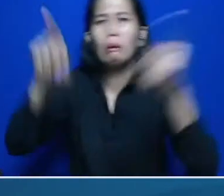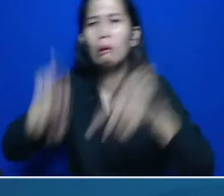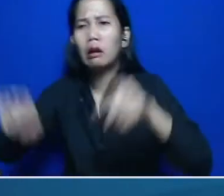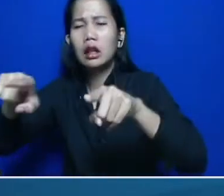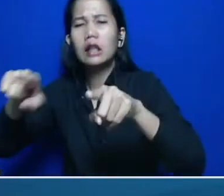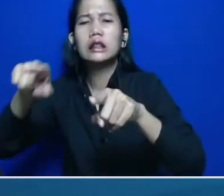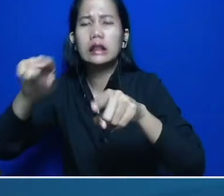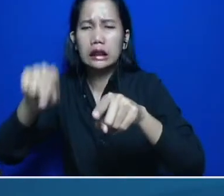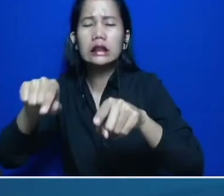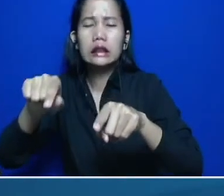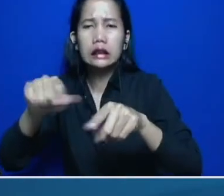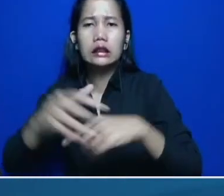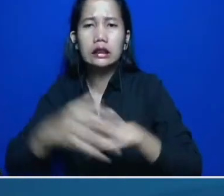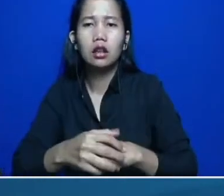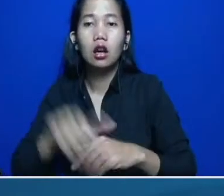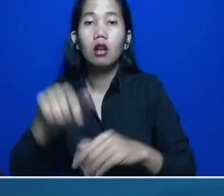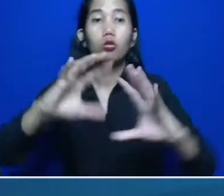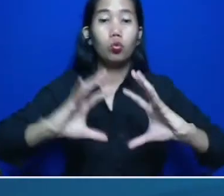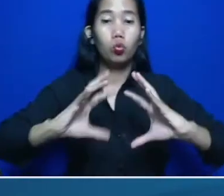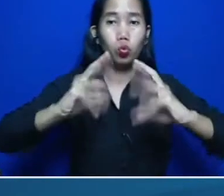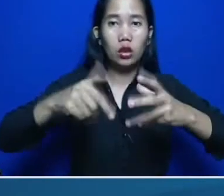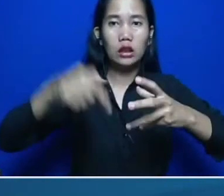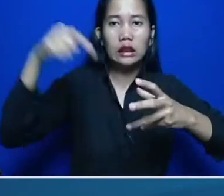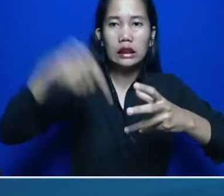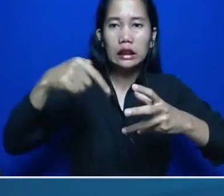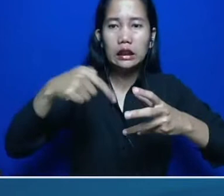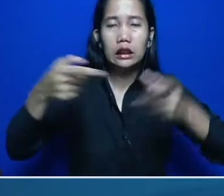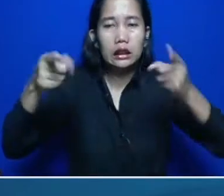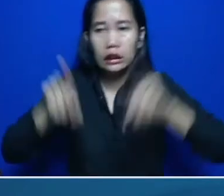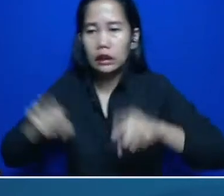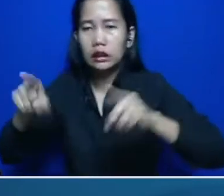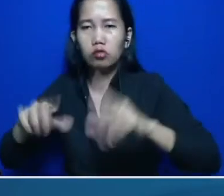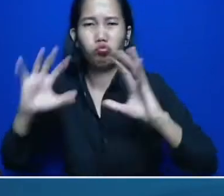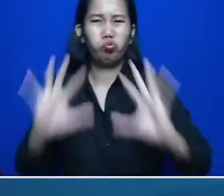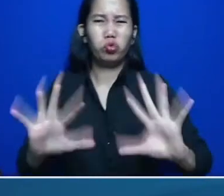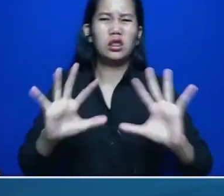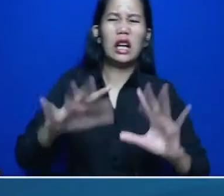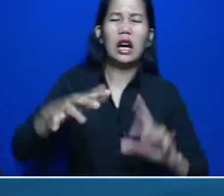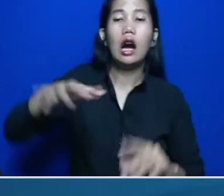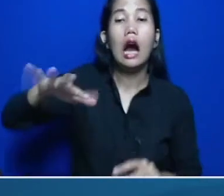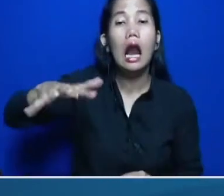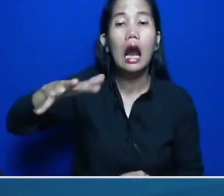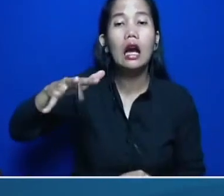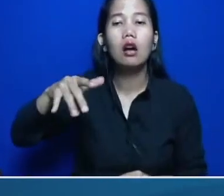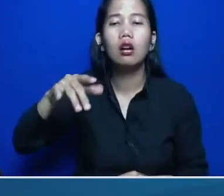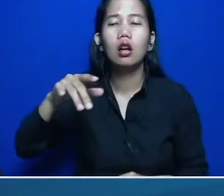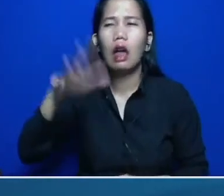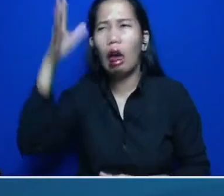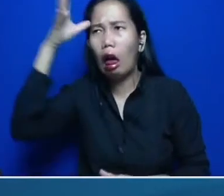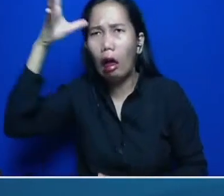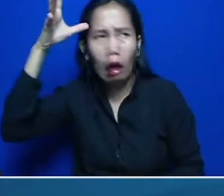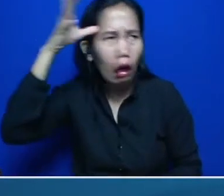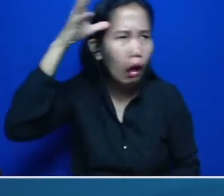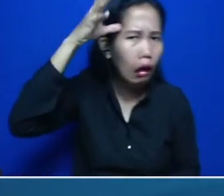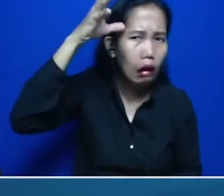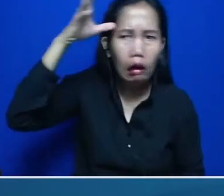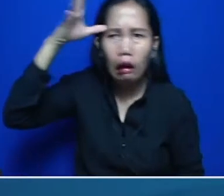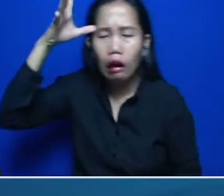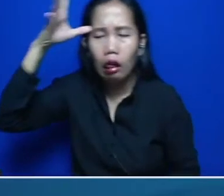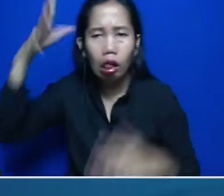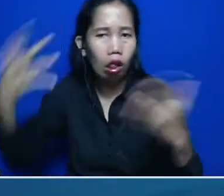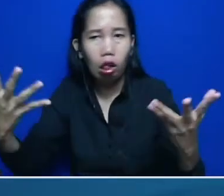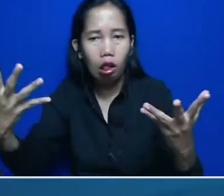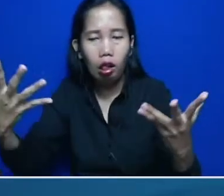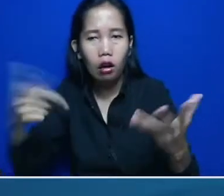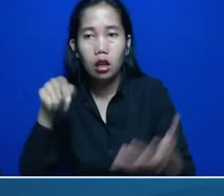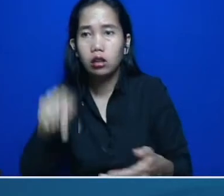dunia kita ini kadang-kadang kita tidak mengerti darimana datangnya semua penyakit-penyakit ini